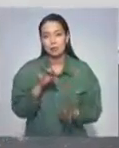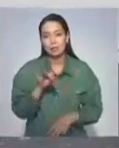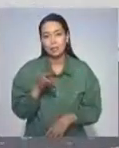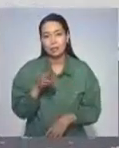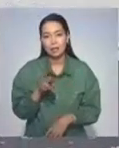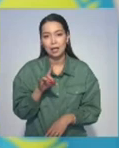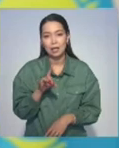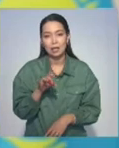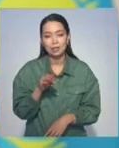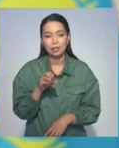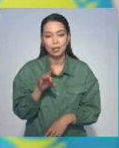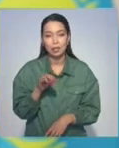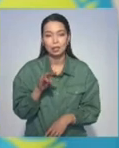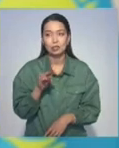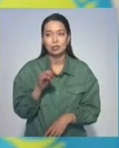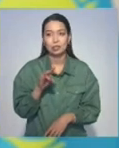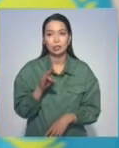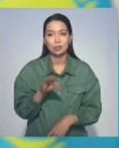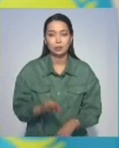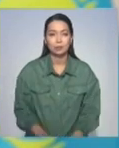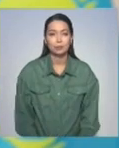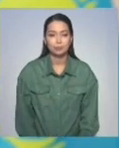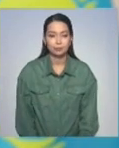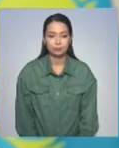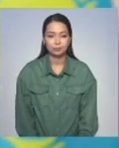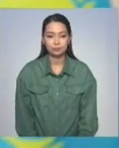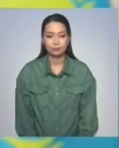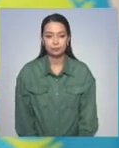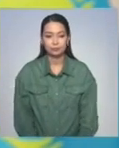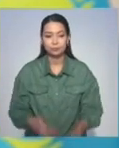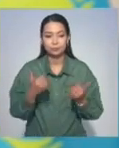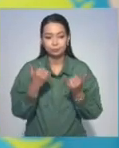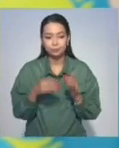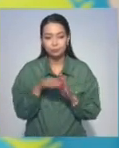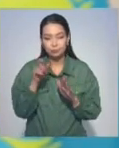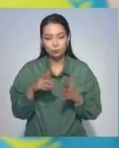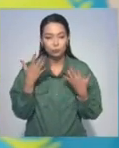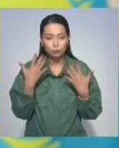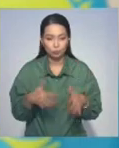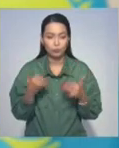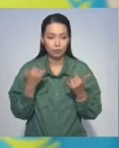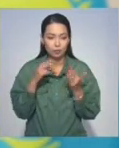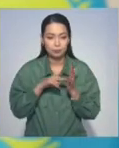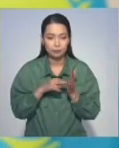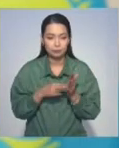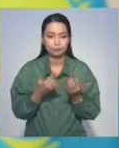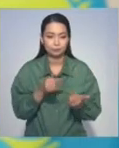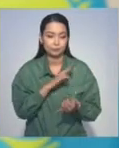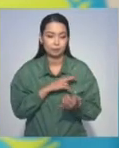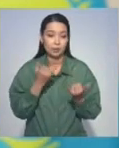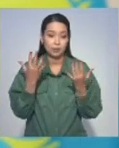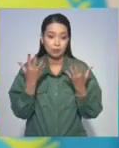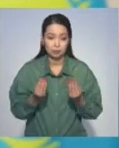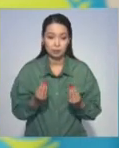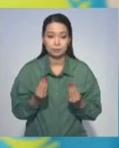Теренченко. Сегодня депутаты уже для себя наметили план действий. Буквально с сегодняшнего дня